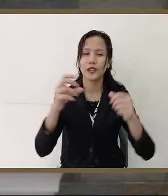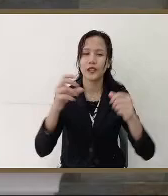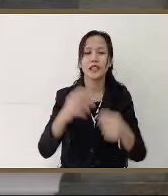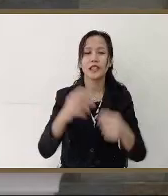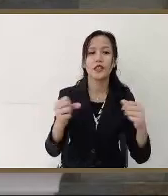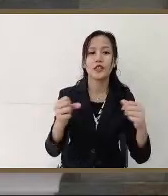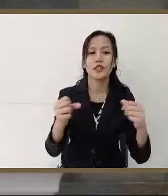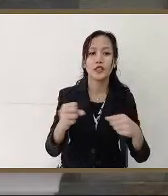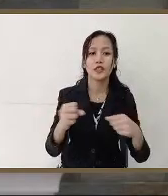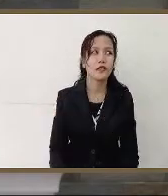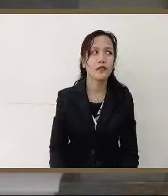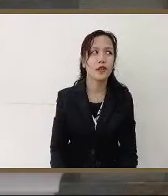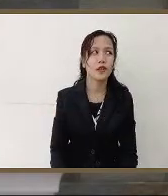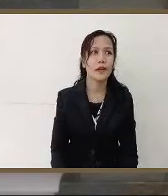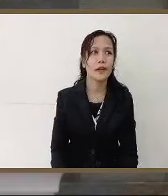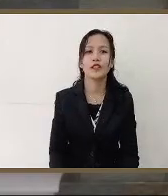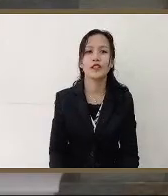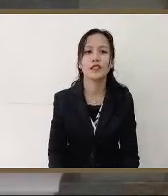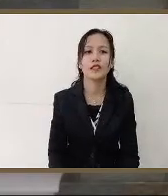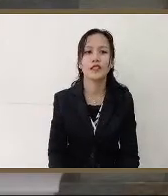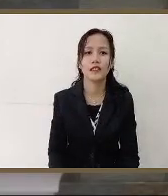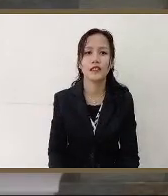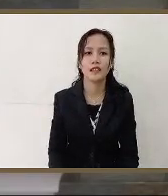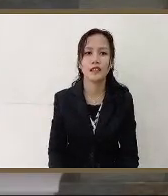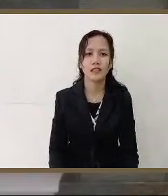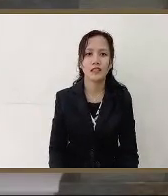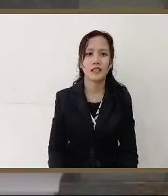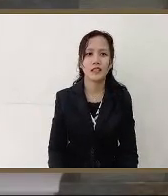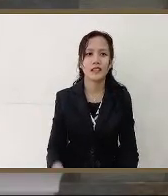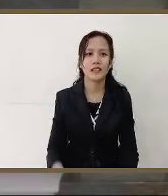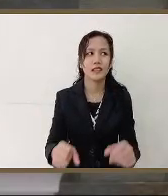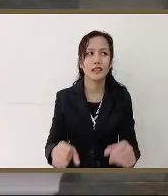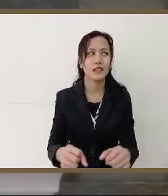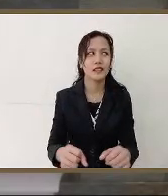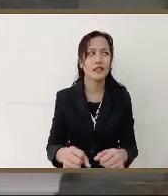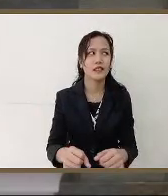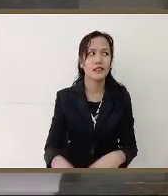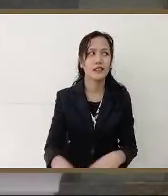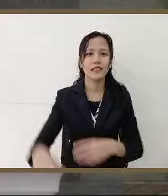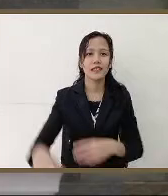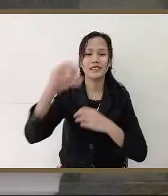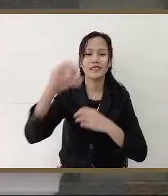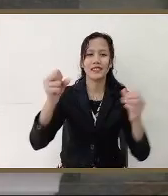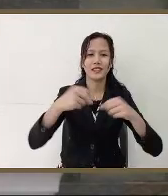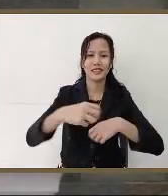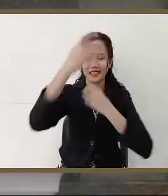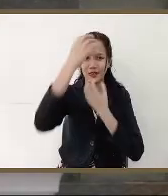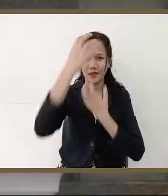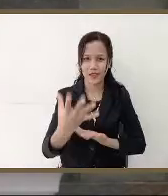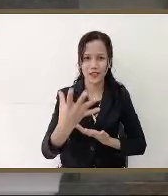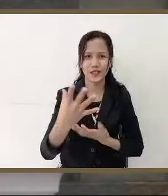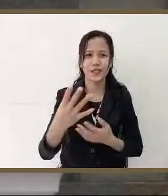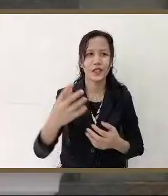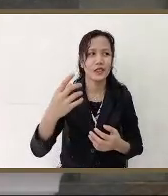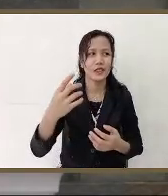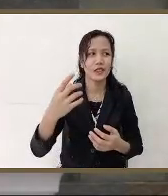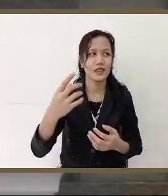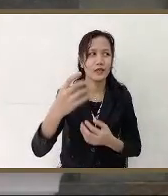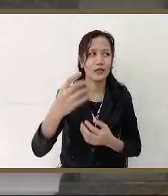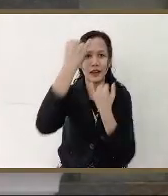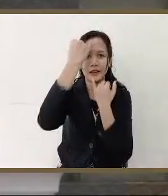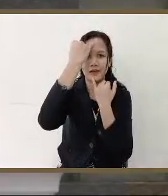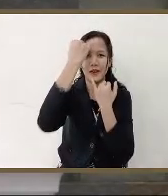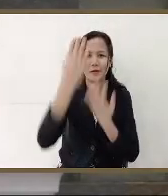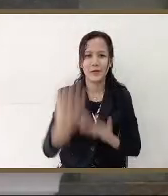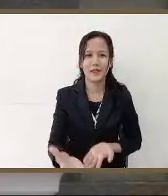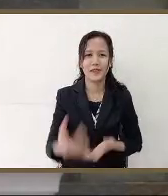learn para malaman po natin yung nilalaman ng Biblia. Alam nyo po kasi minsan pagtitingnan natin, lalo na pagdating sa